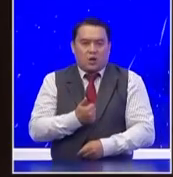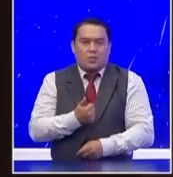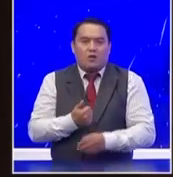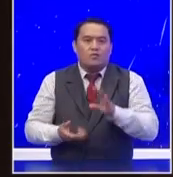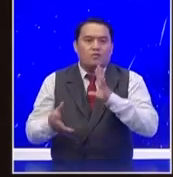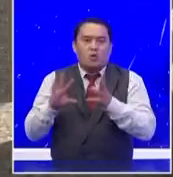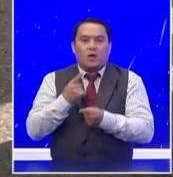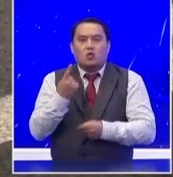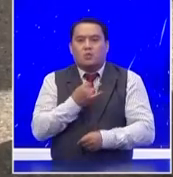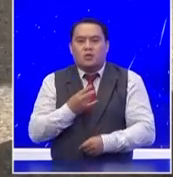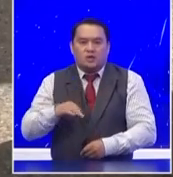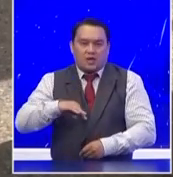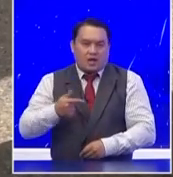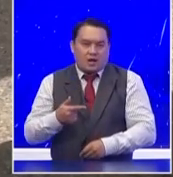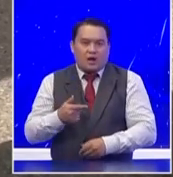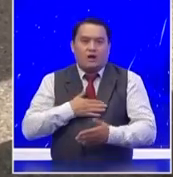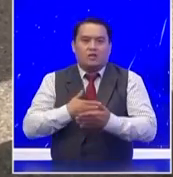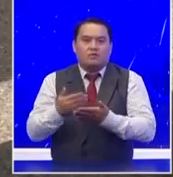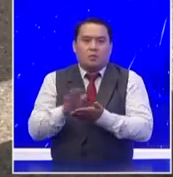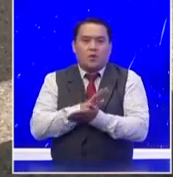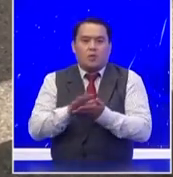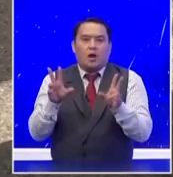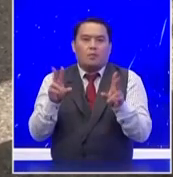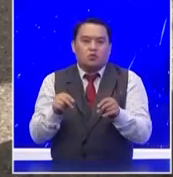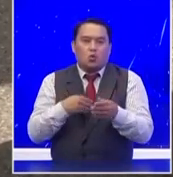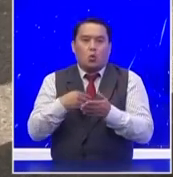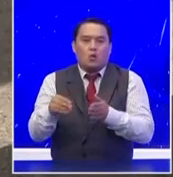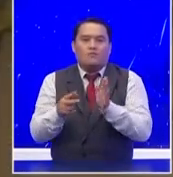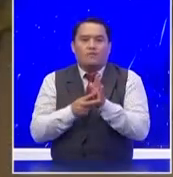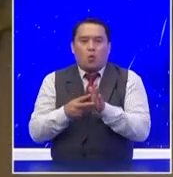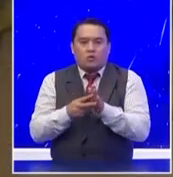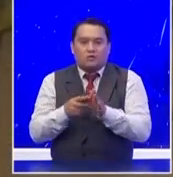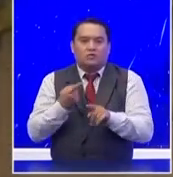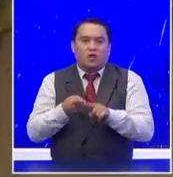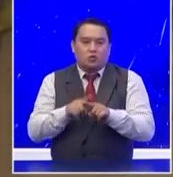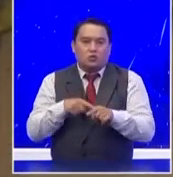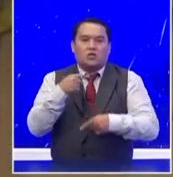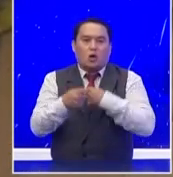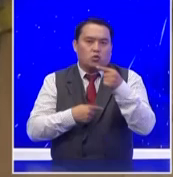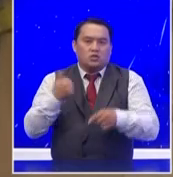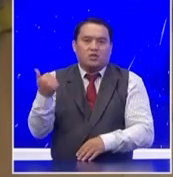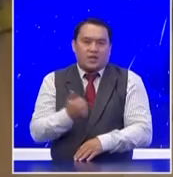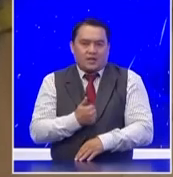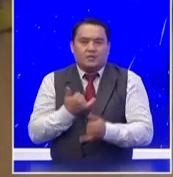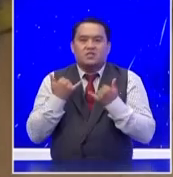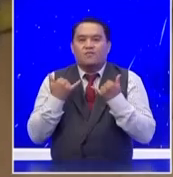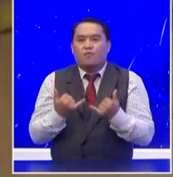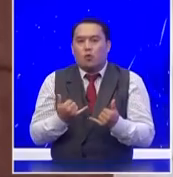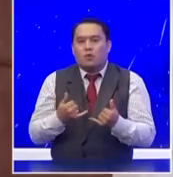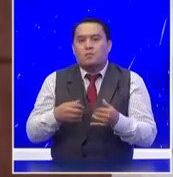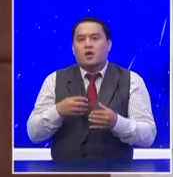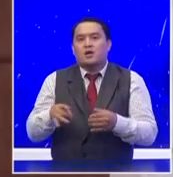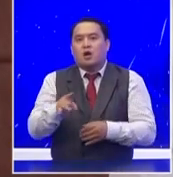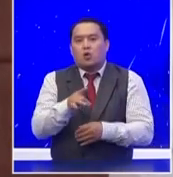В общем, более 1 миллиона тенге. Также волонтеры обещают приобрести еще 8 концентраторов уже на следующей неделе. На сегодняшний